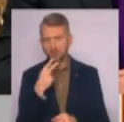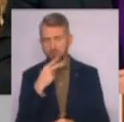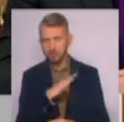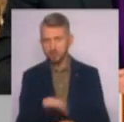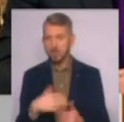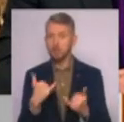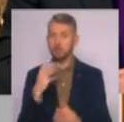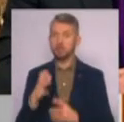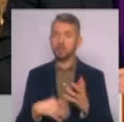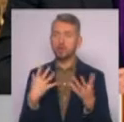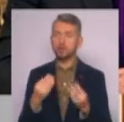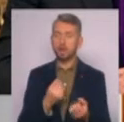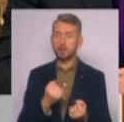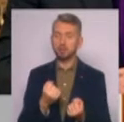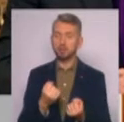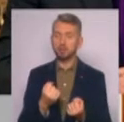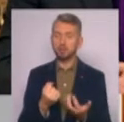день, міжнародний день.